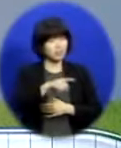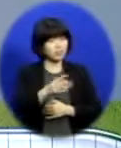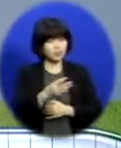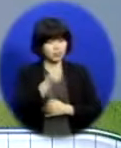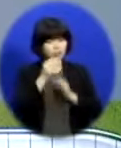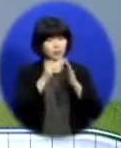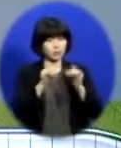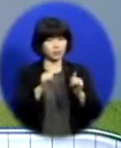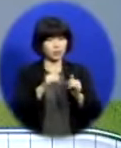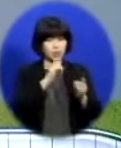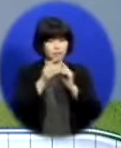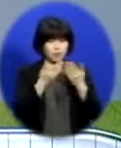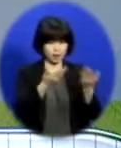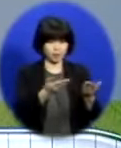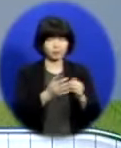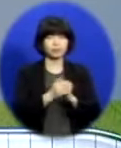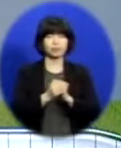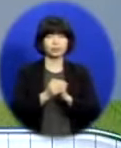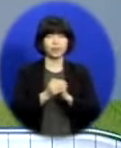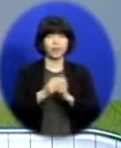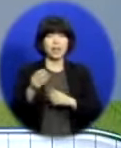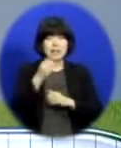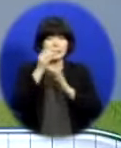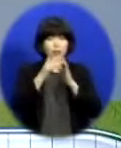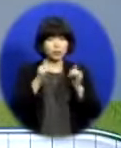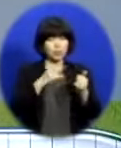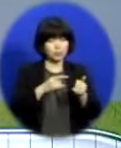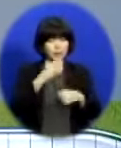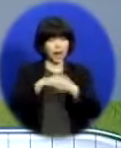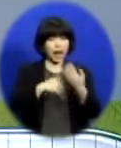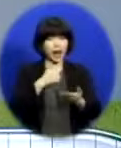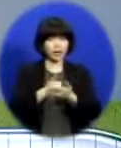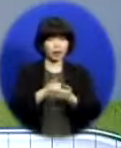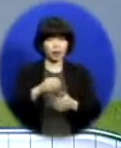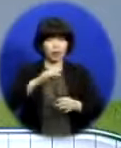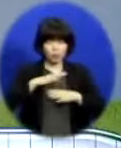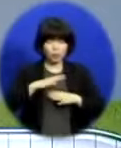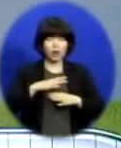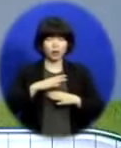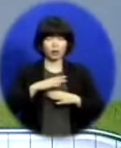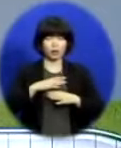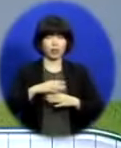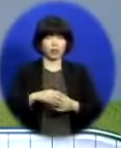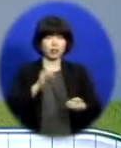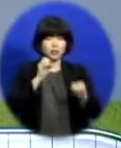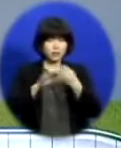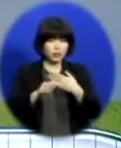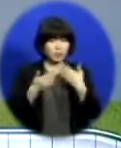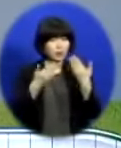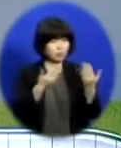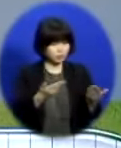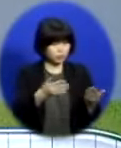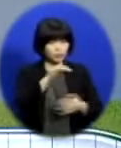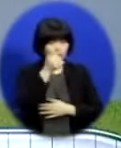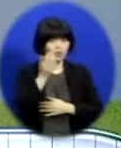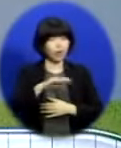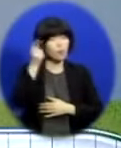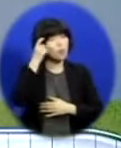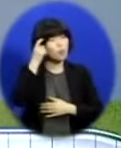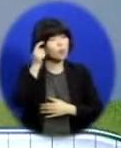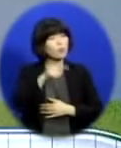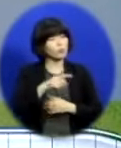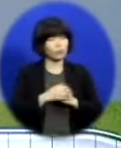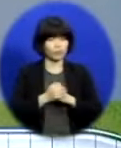그렇게 말씀을 드렸어요 성도님에게 하나님께서 너무나 놀랍게 응답하시고 계신데도 왜